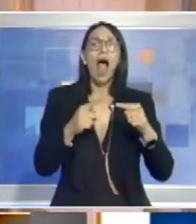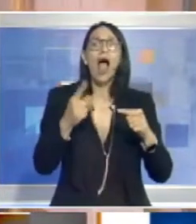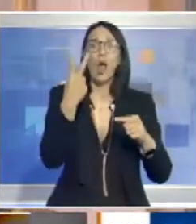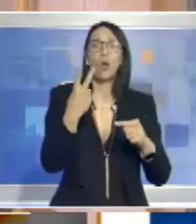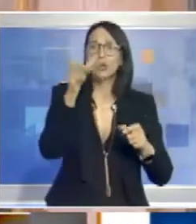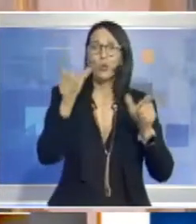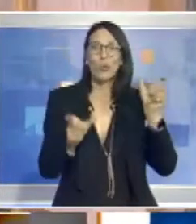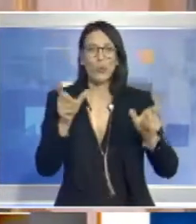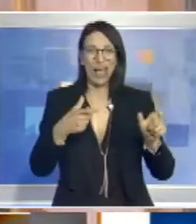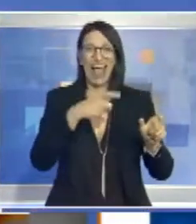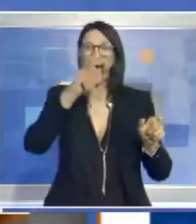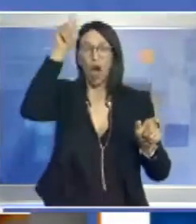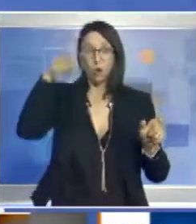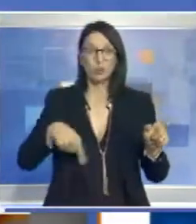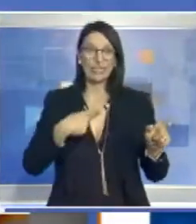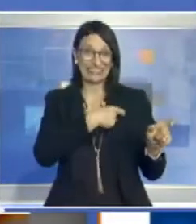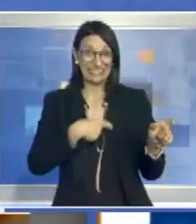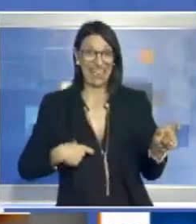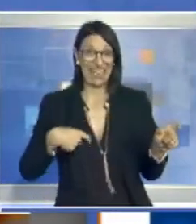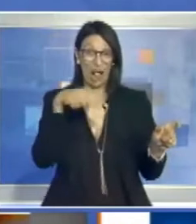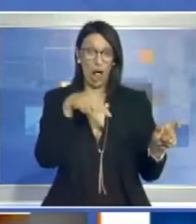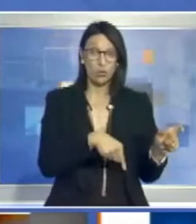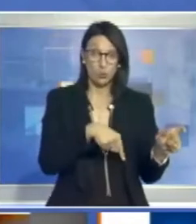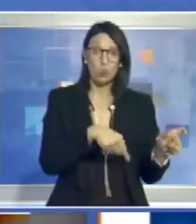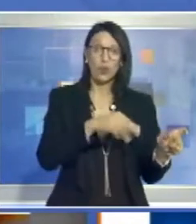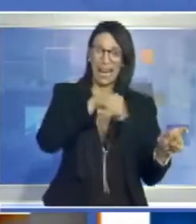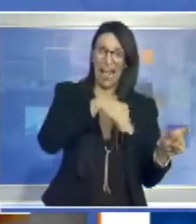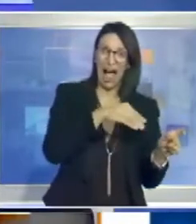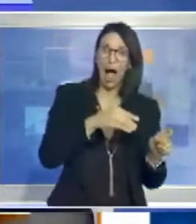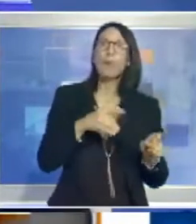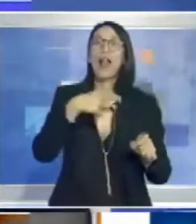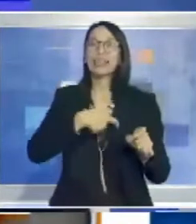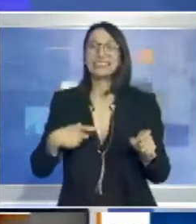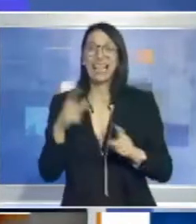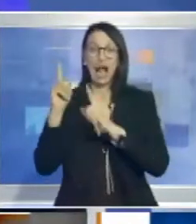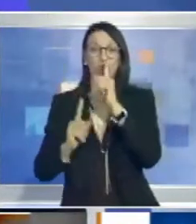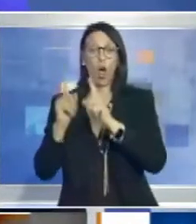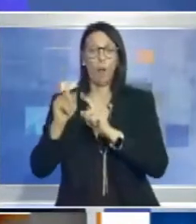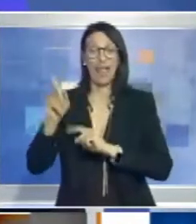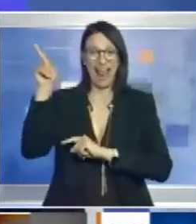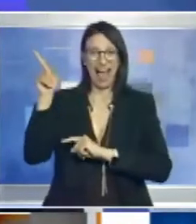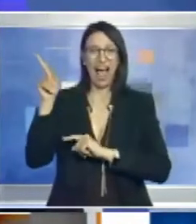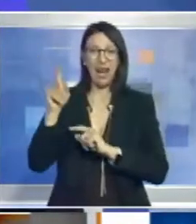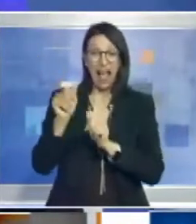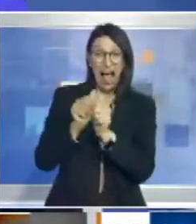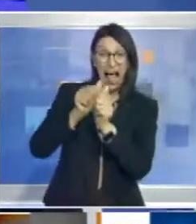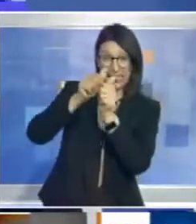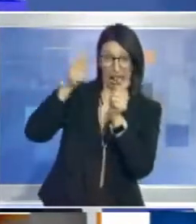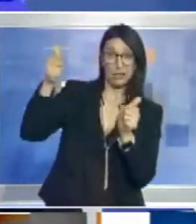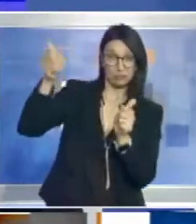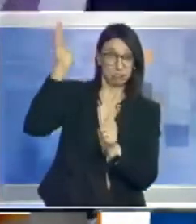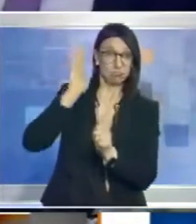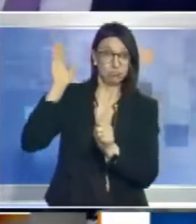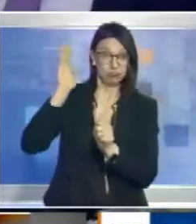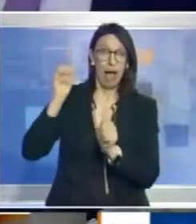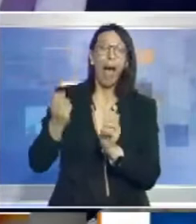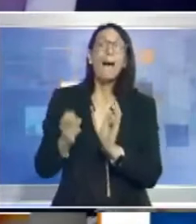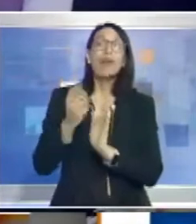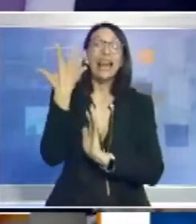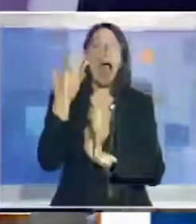paese, incarnate dal sindaco di Napoli Gaetano Manfredi e dal collega di Milano Beppe Sala. Quella distanza si era assottigliata con il